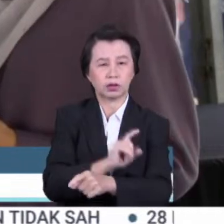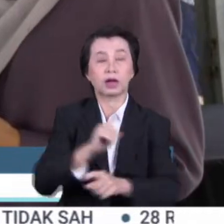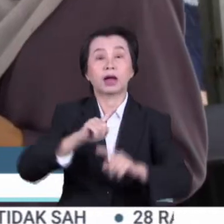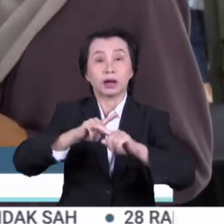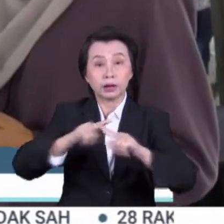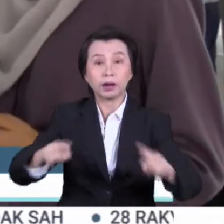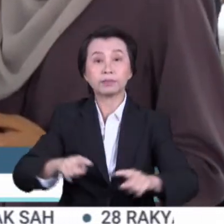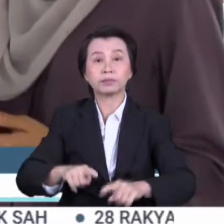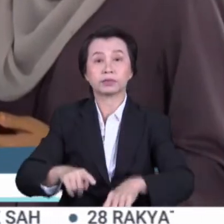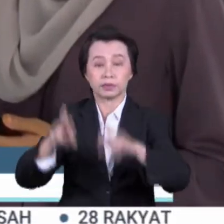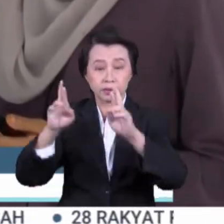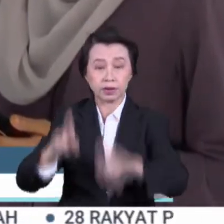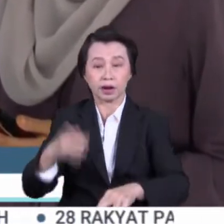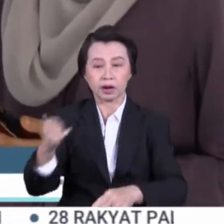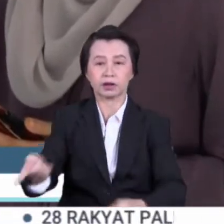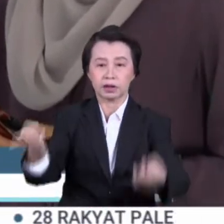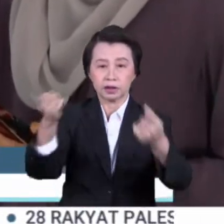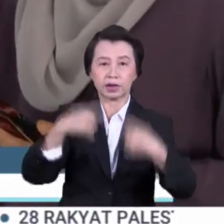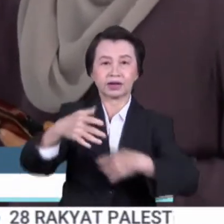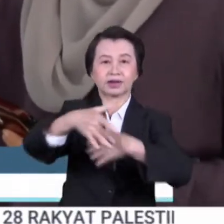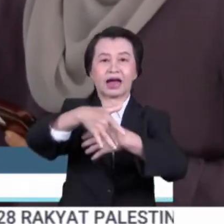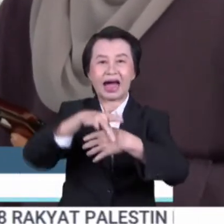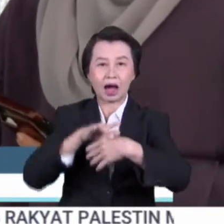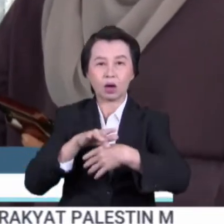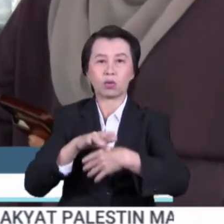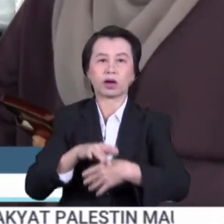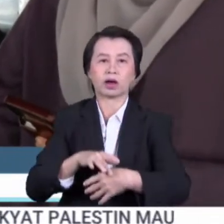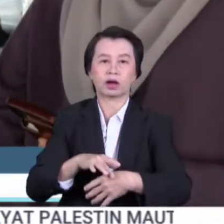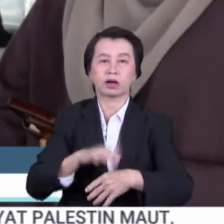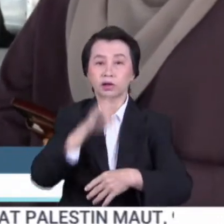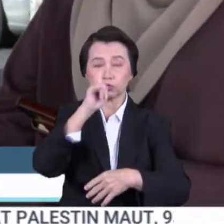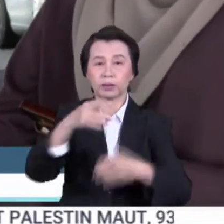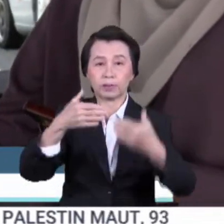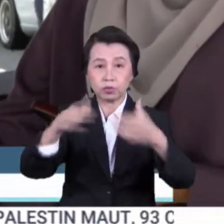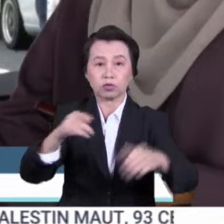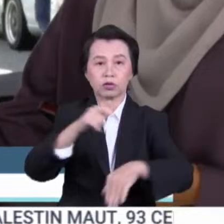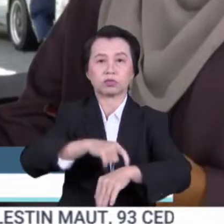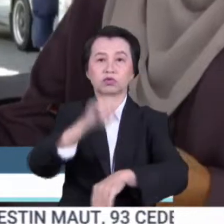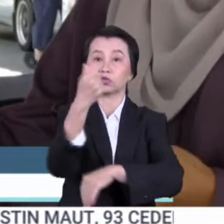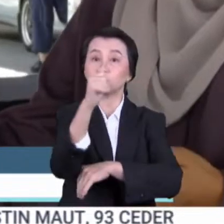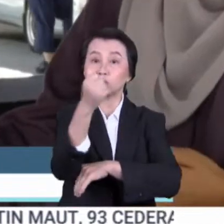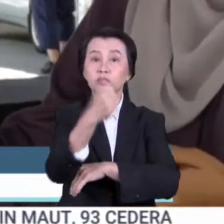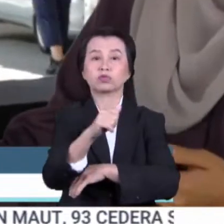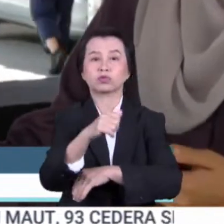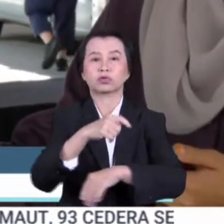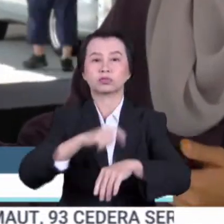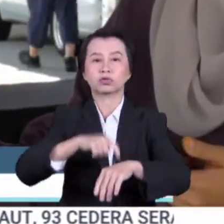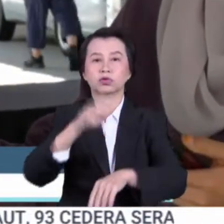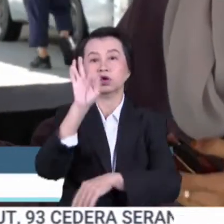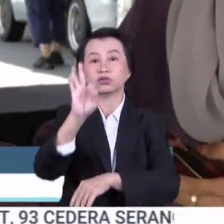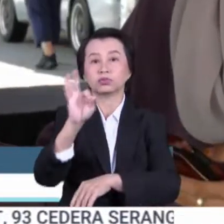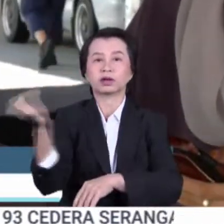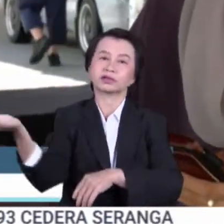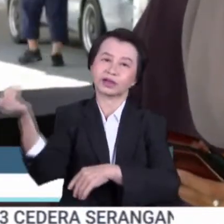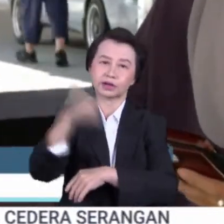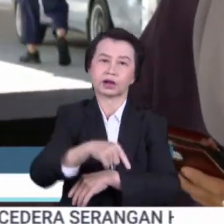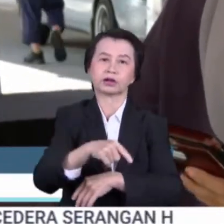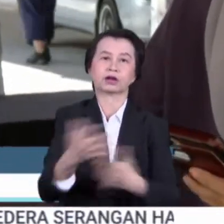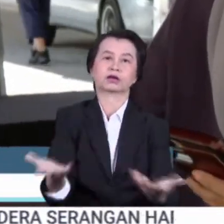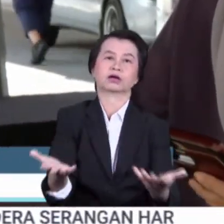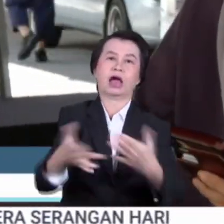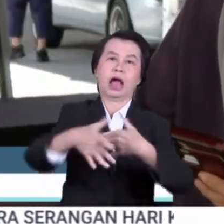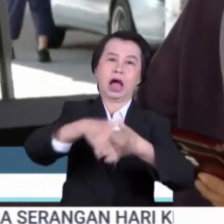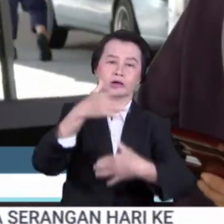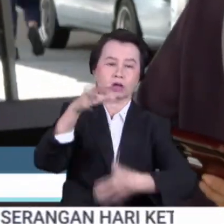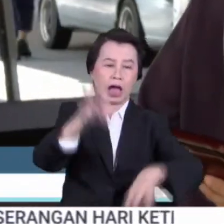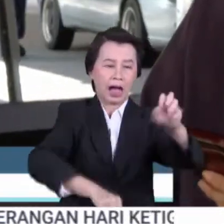pengunjung datang lebih awal ke gerai, sepatutnya kita buka pukul 10 tetapi seawal pukul 9 mereka dah